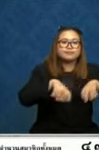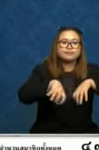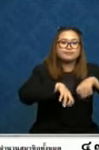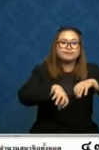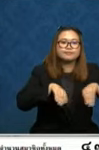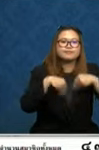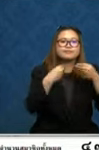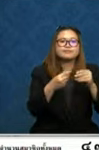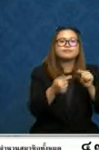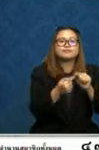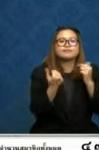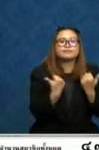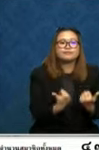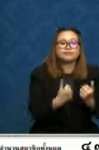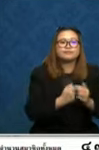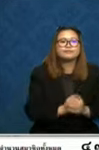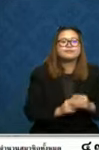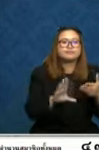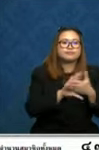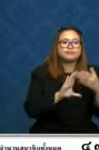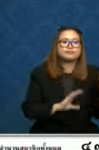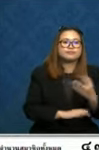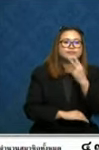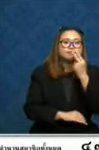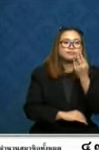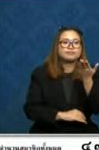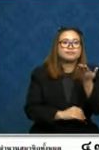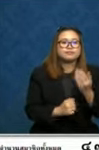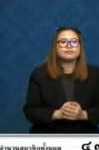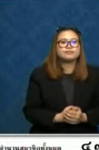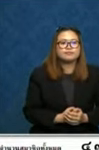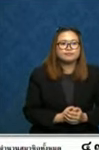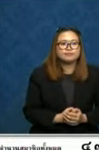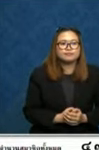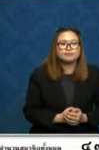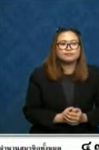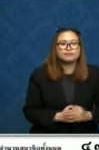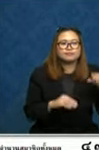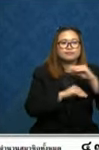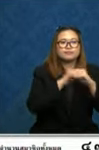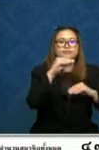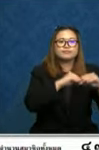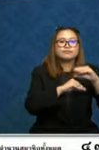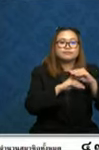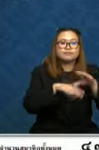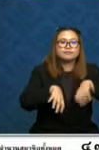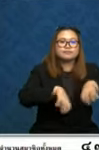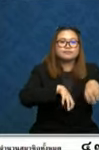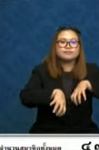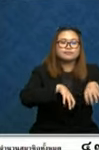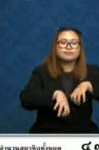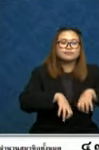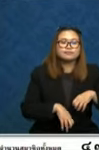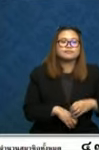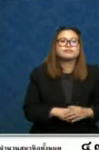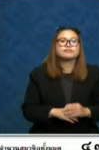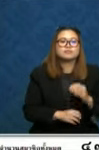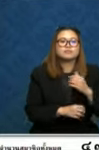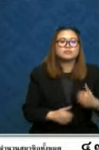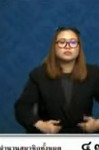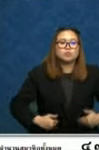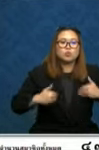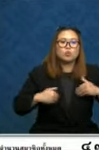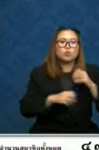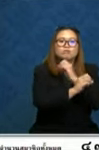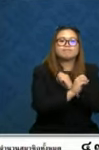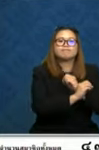ปัจจุบันค่ะท่านประธานขอสไลด์ค่ะประเด็นแรกค่ะโครงการรักษาความปลอดภัยในชีวิตและทรัพย์สินของประชาช